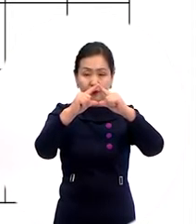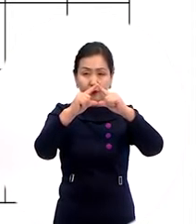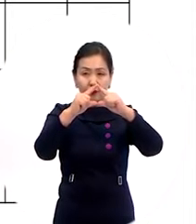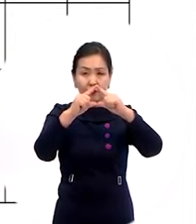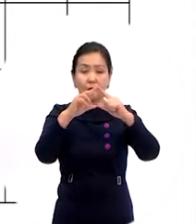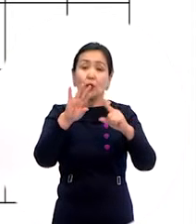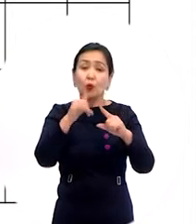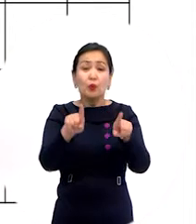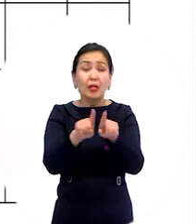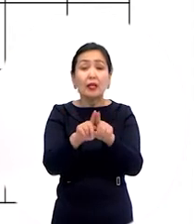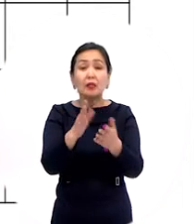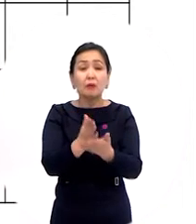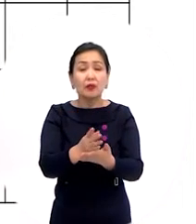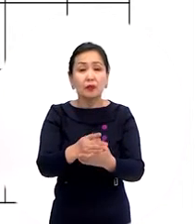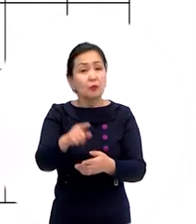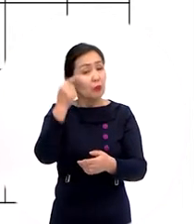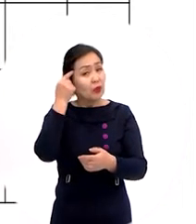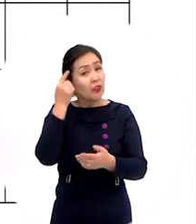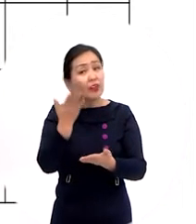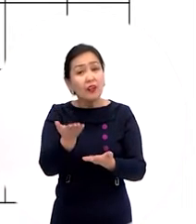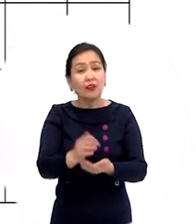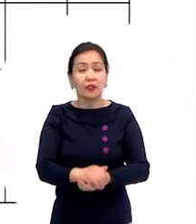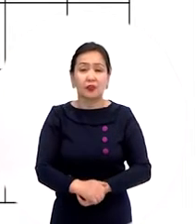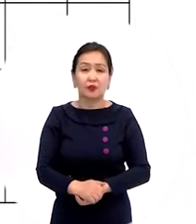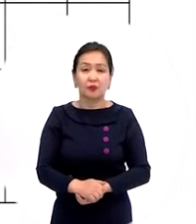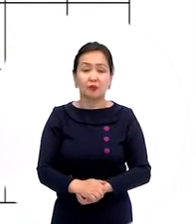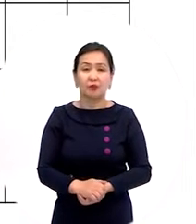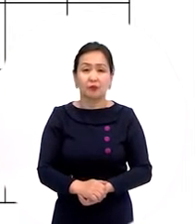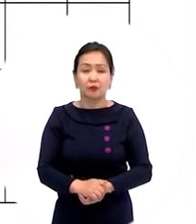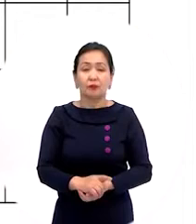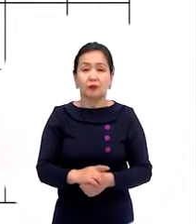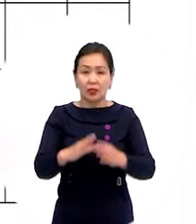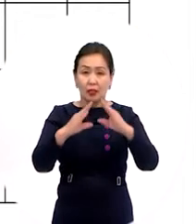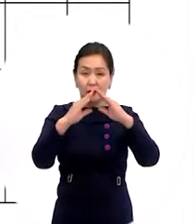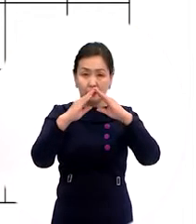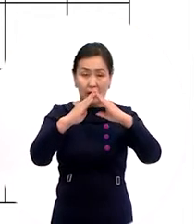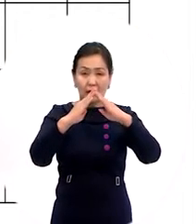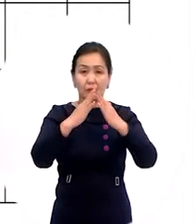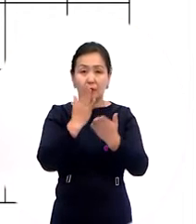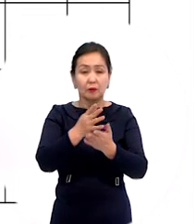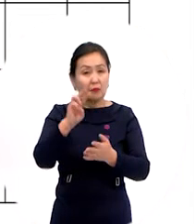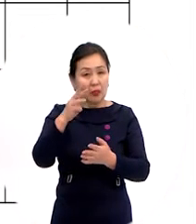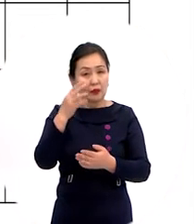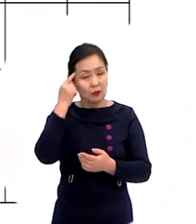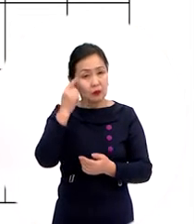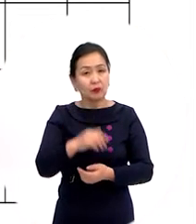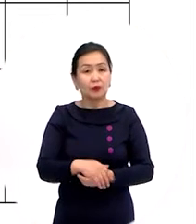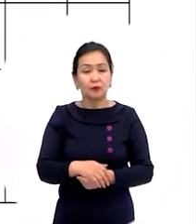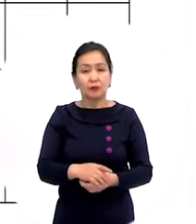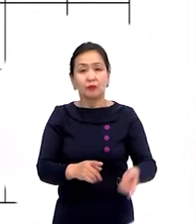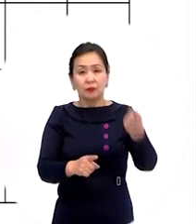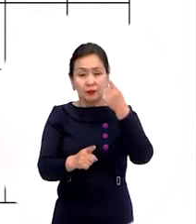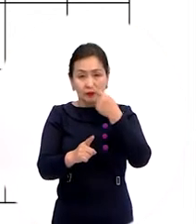За, юутай адилхан байна хүүхдүүдээ төсөөлөөрэй. За, мэдээж байшин байж магадгүй.